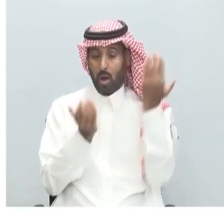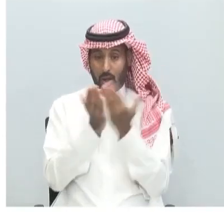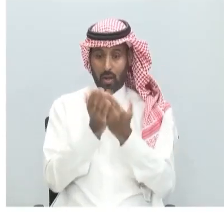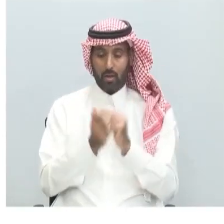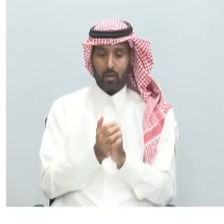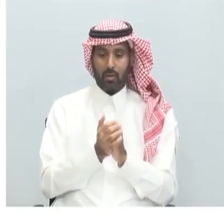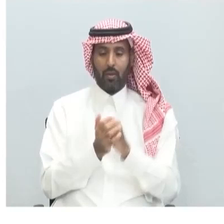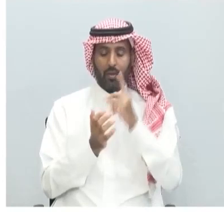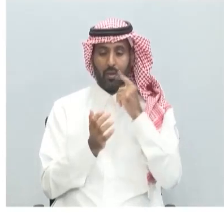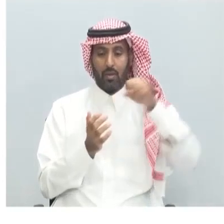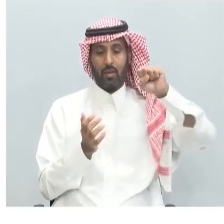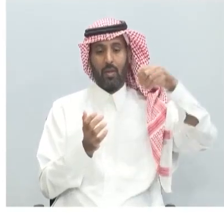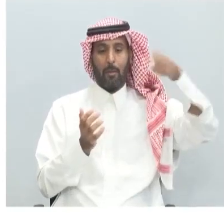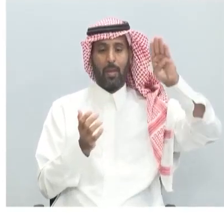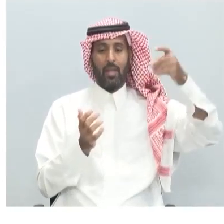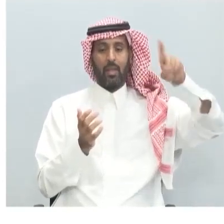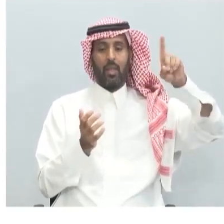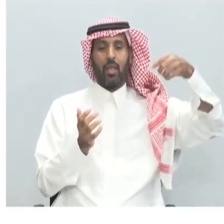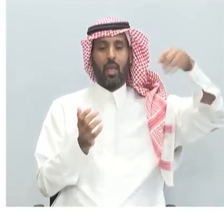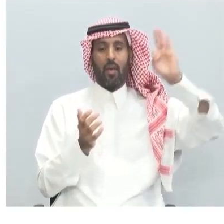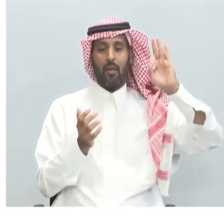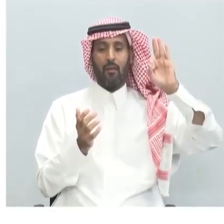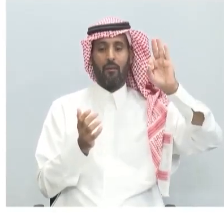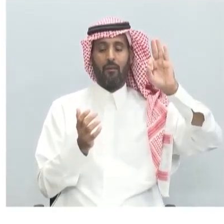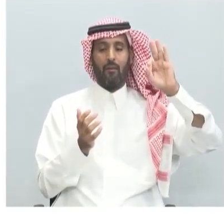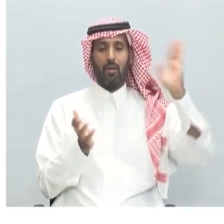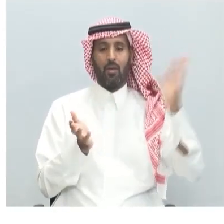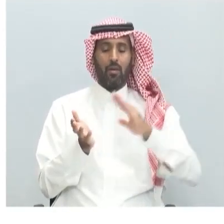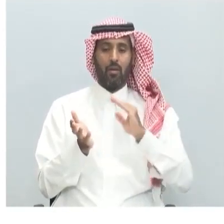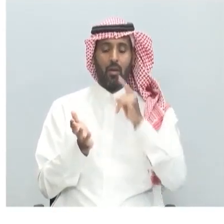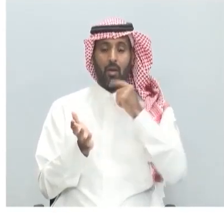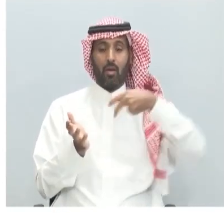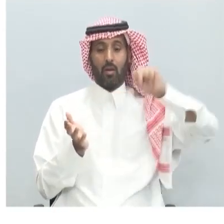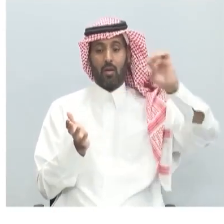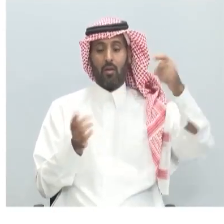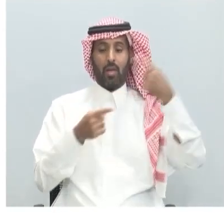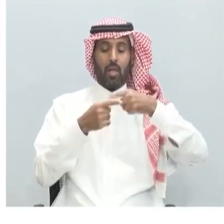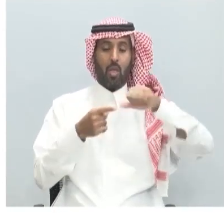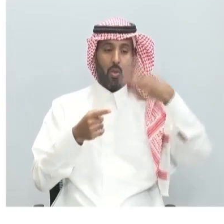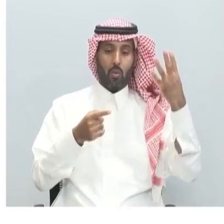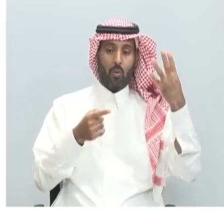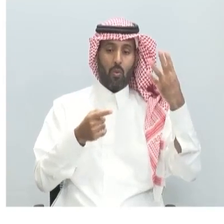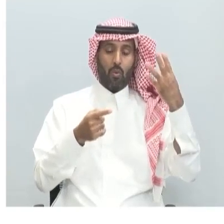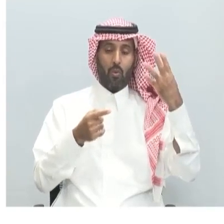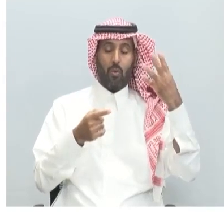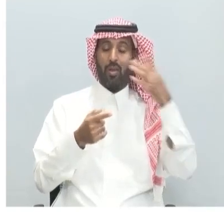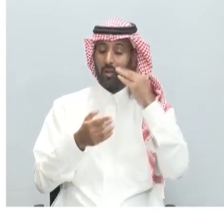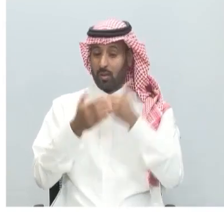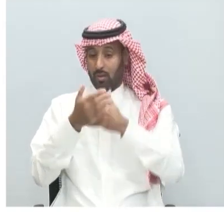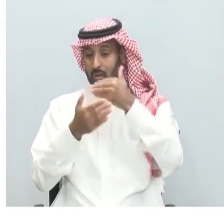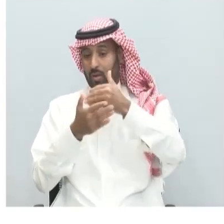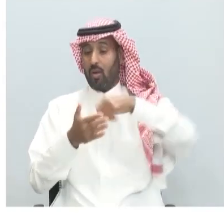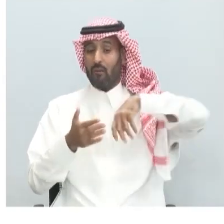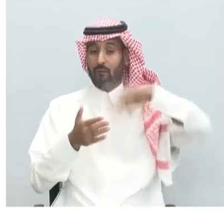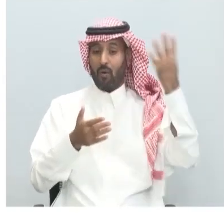الحصه الماضيه الاس بي دي اف اذا كان ان تساوي 4 يكون التسلسل